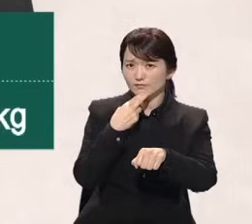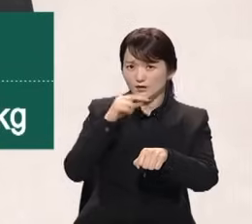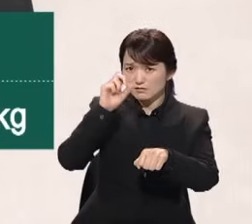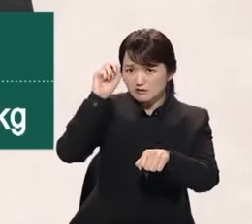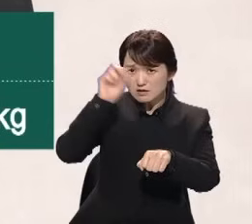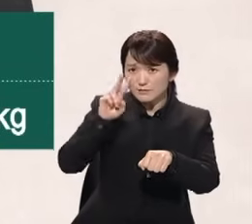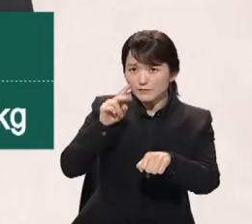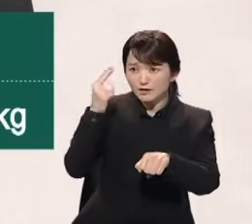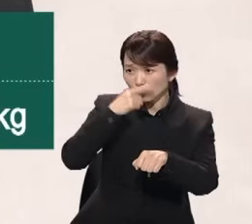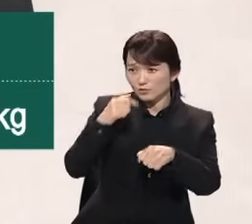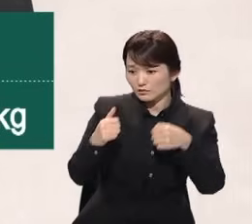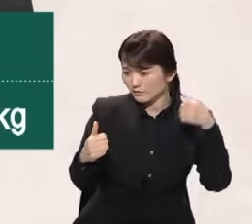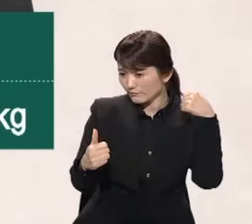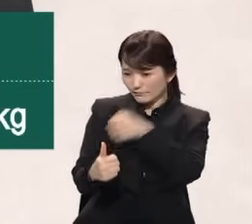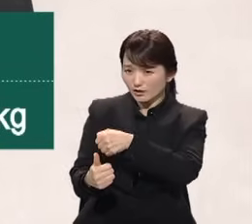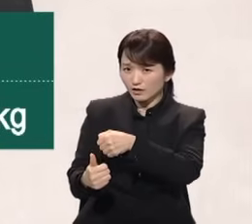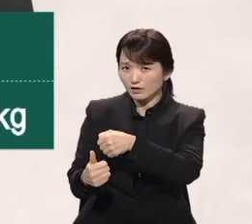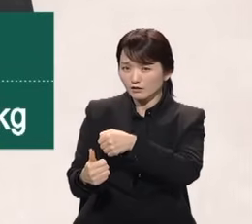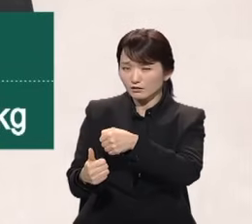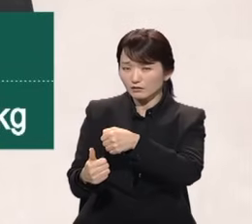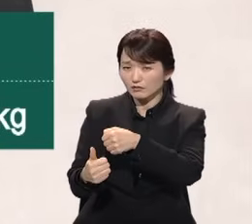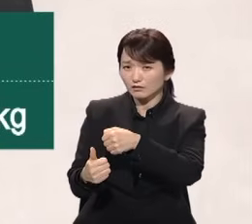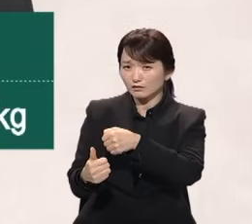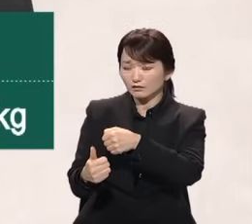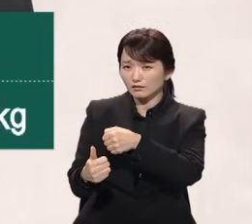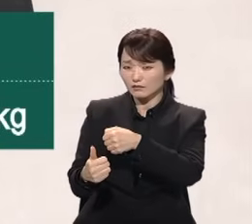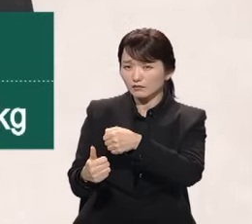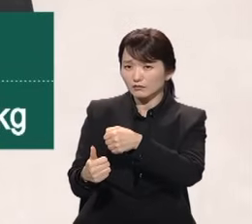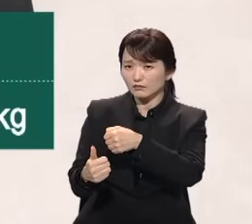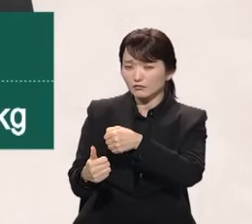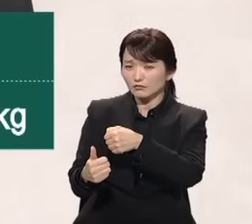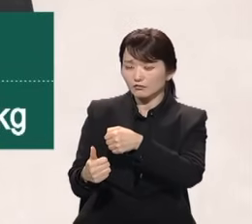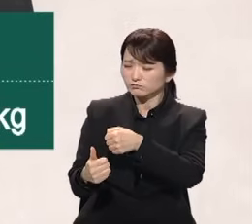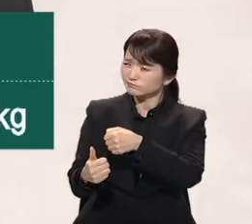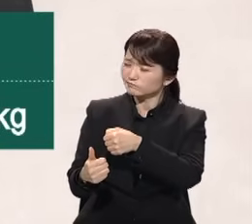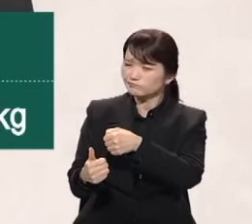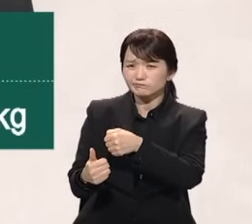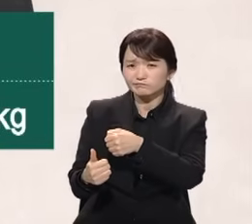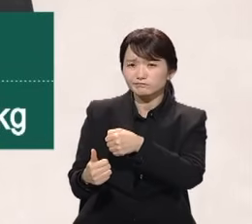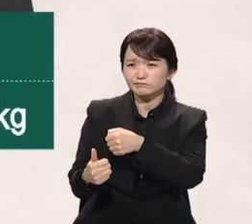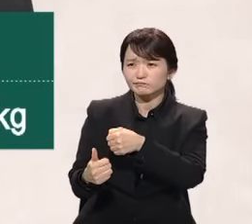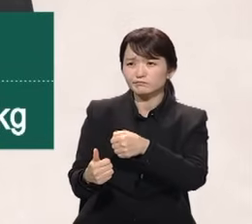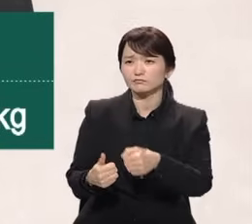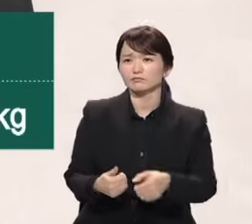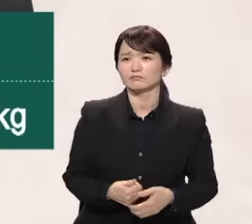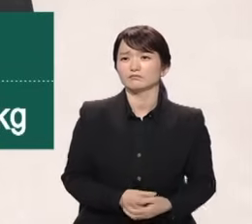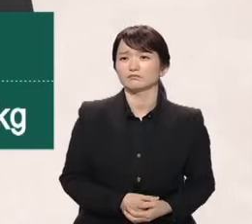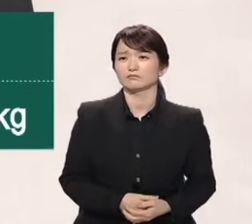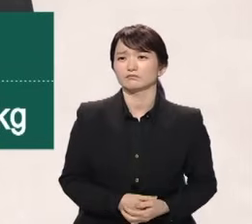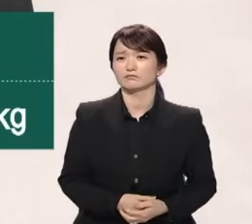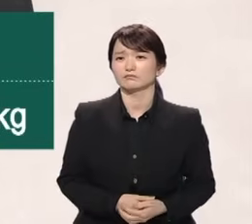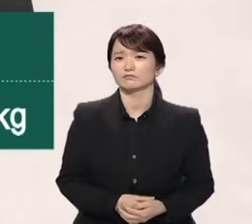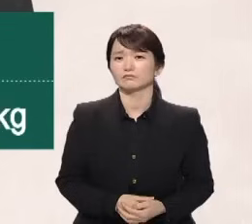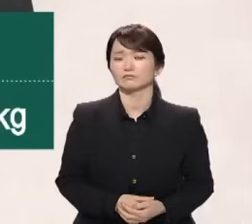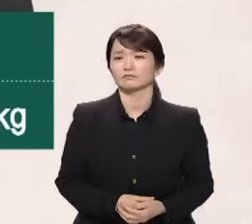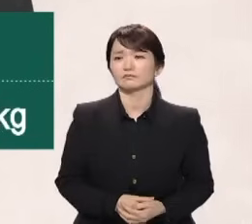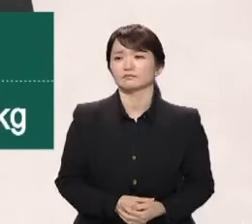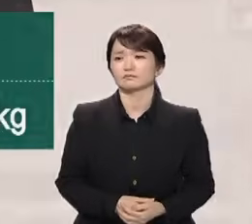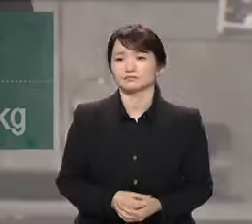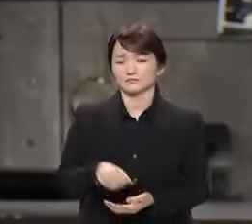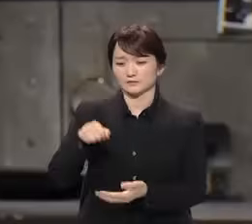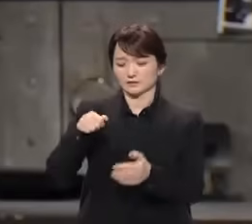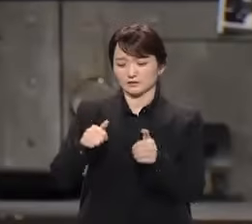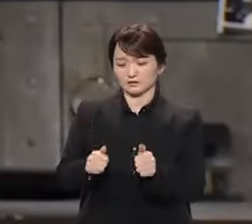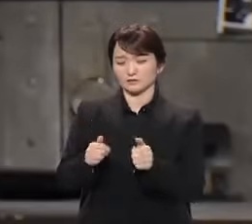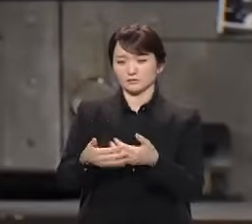갑작스럽게 얼굴이나 목 부위를 저렇게 공격한다는 게 이게 일반적으로 정말 납득하기 어려운 상황이거든요. 게다가